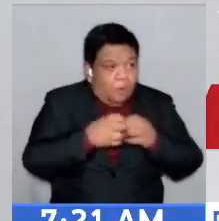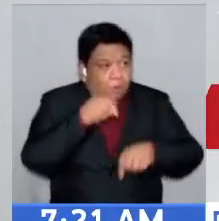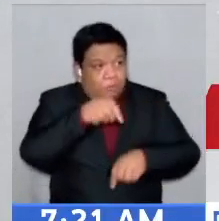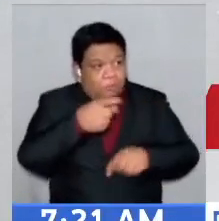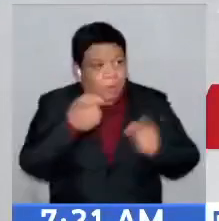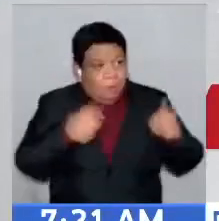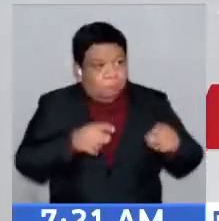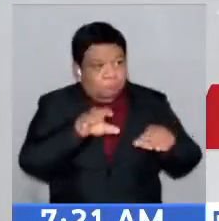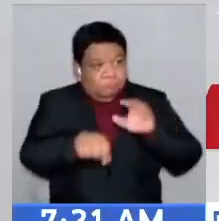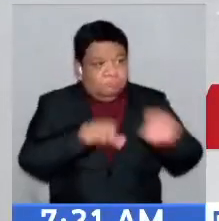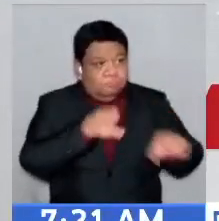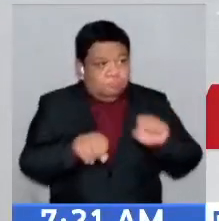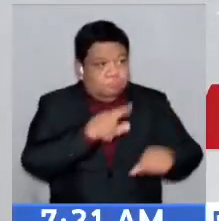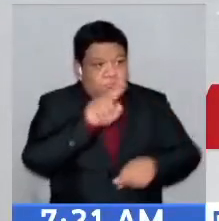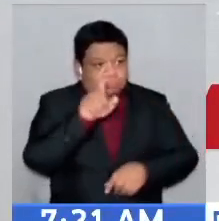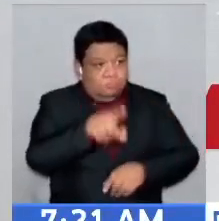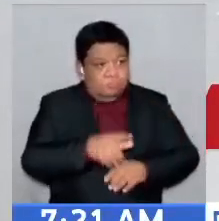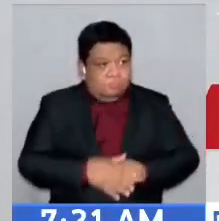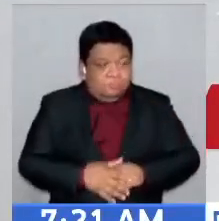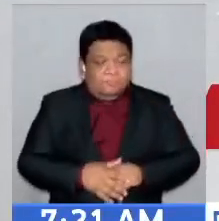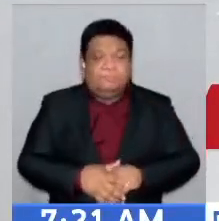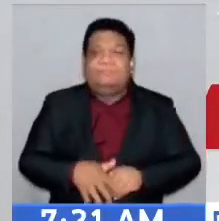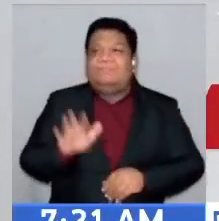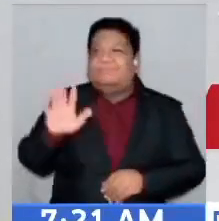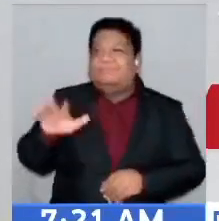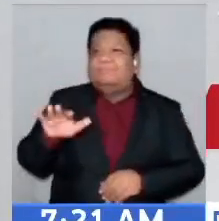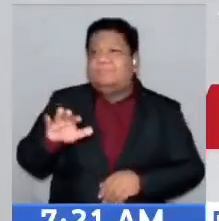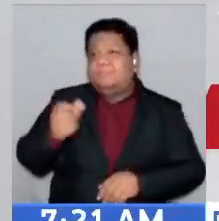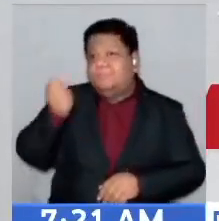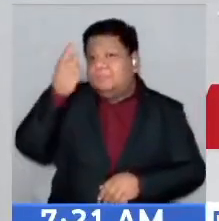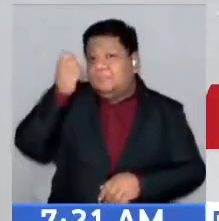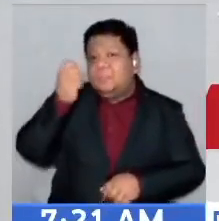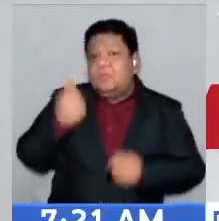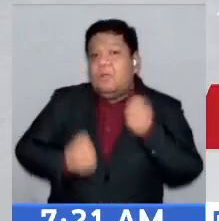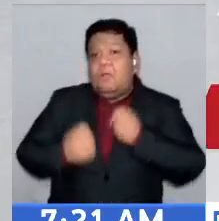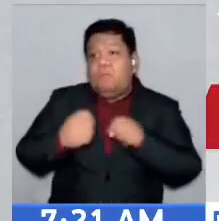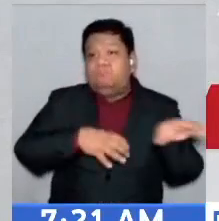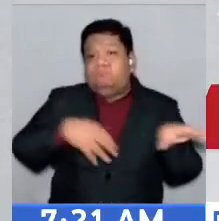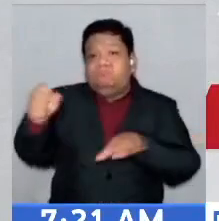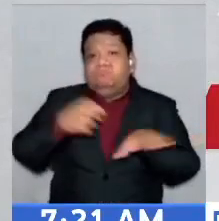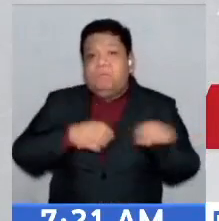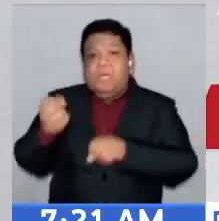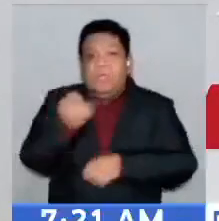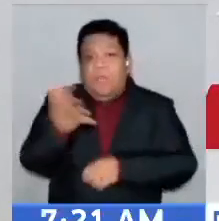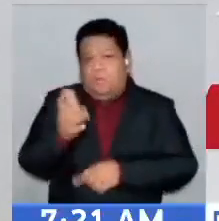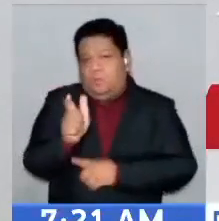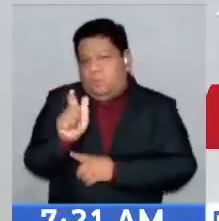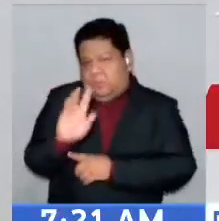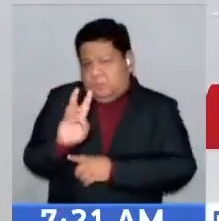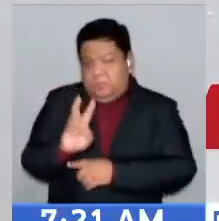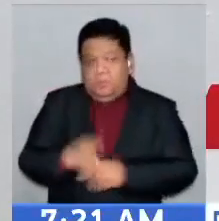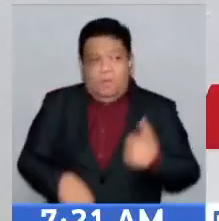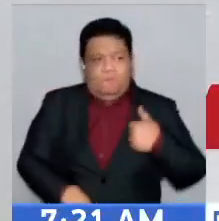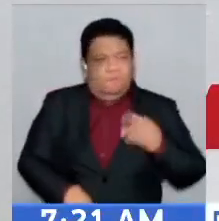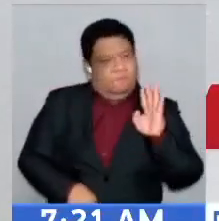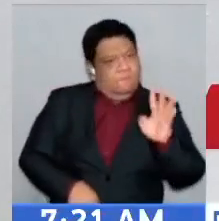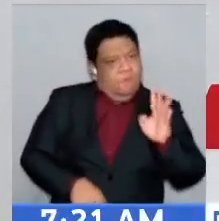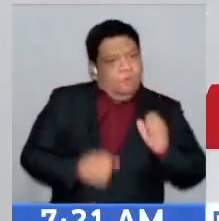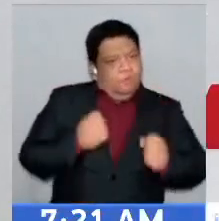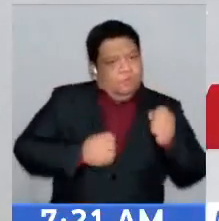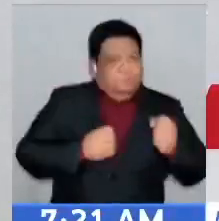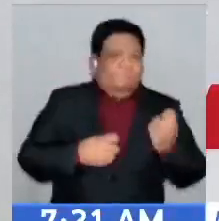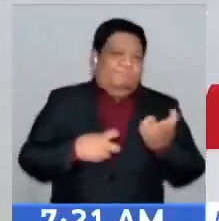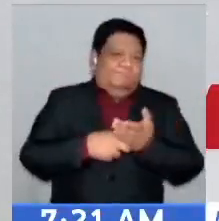Ivan, 26 na yung mga nato na sasakyan, 4 na po naman yung mga natikitang mga motorista. Alam mo, Ivan, sa sobrang